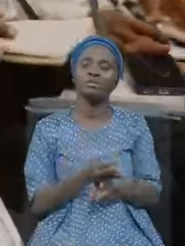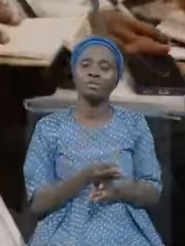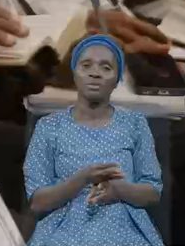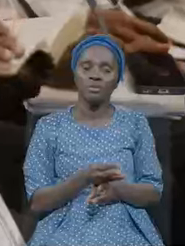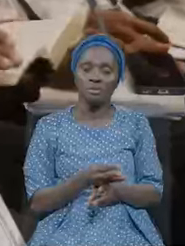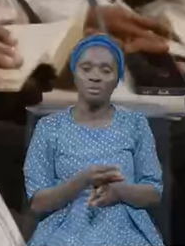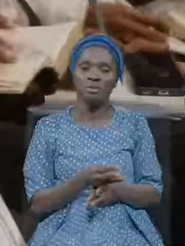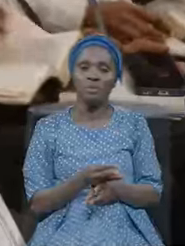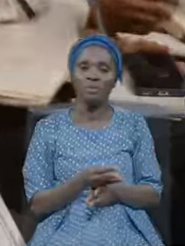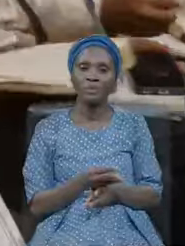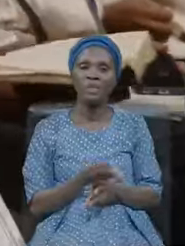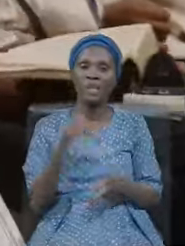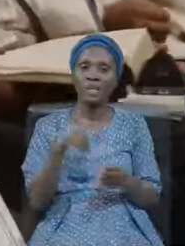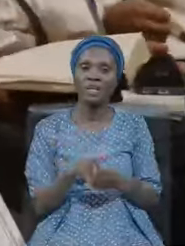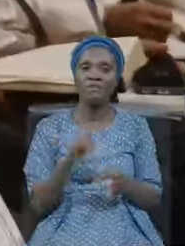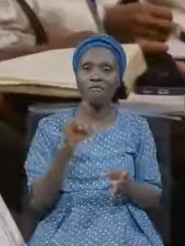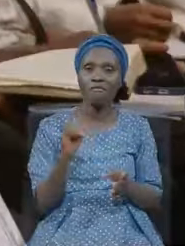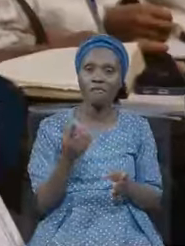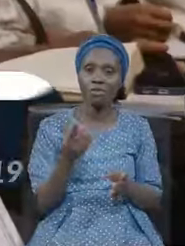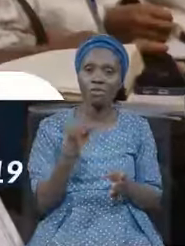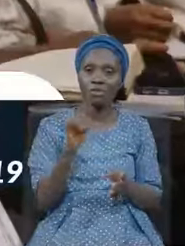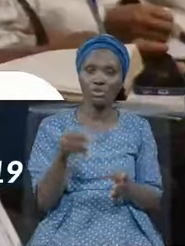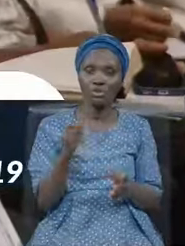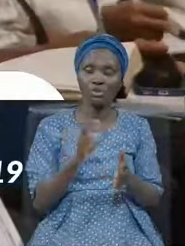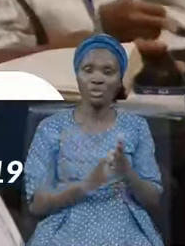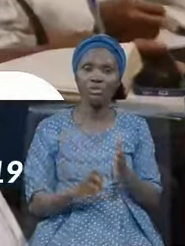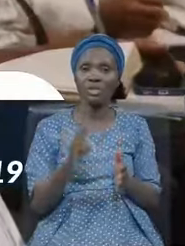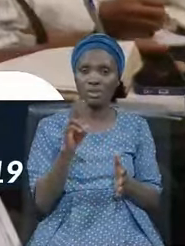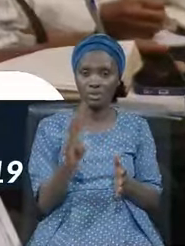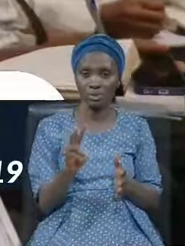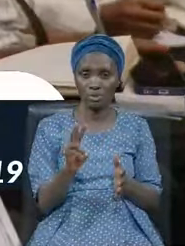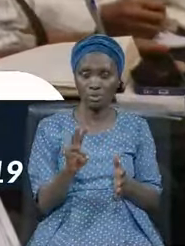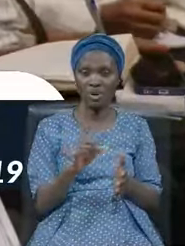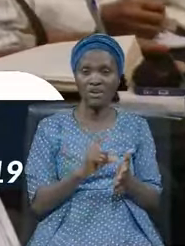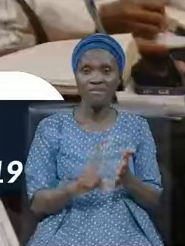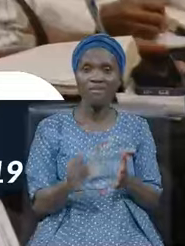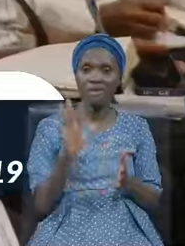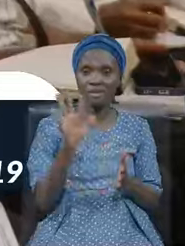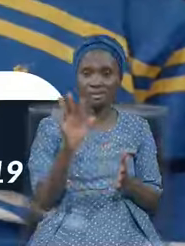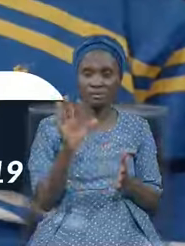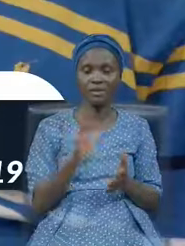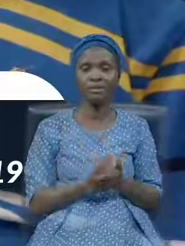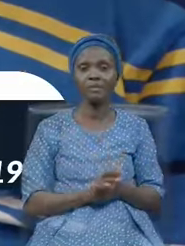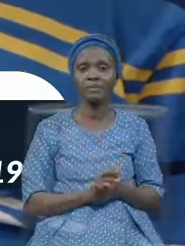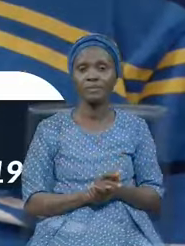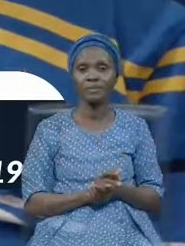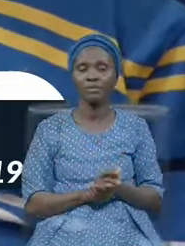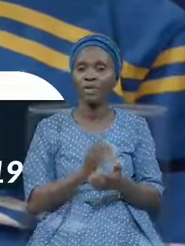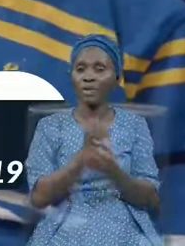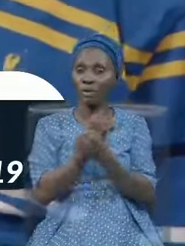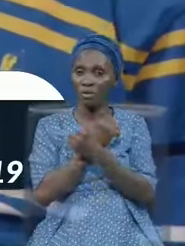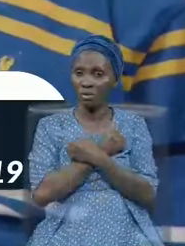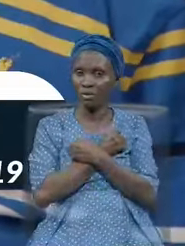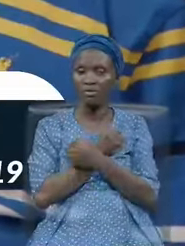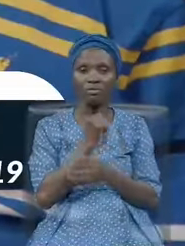verset 15 1er Jean 2 verset 15 n'aimez